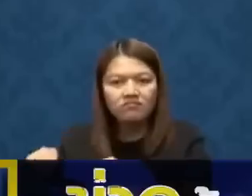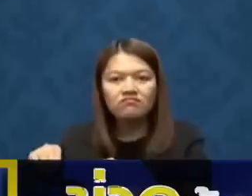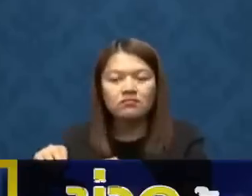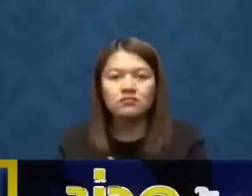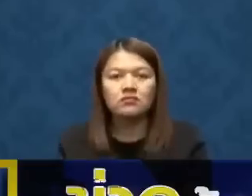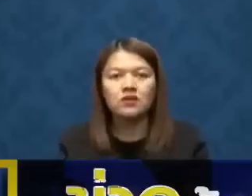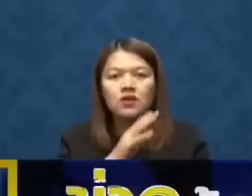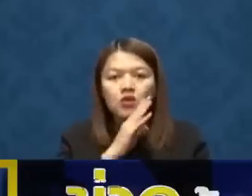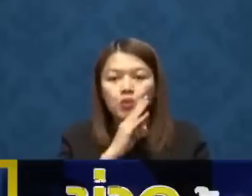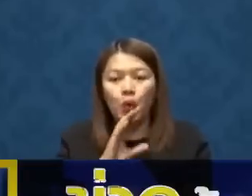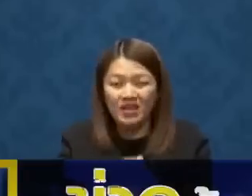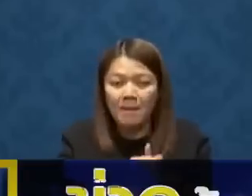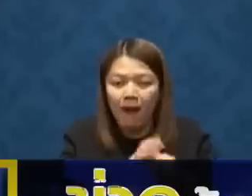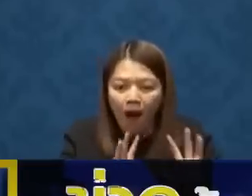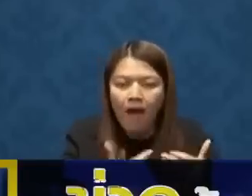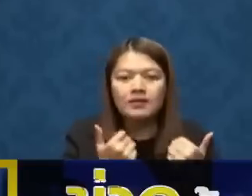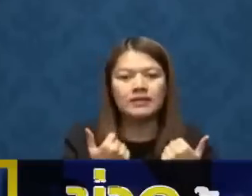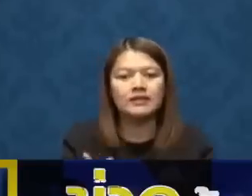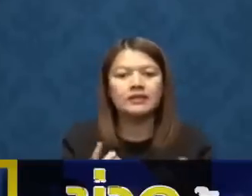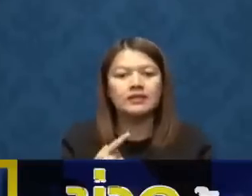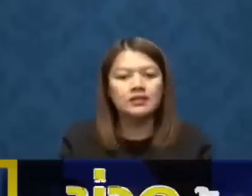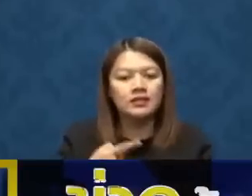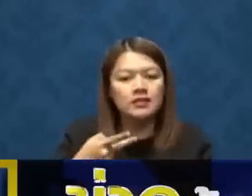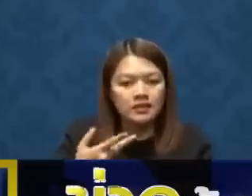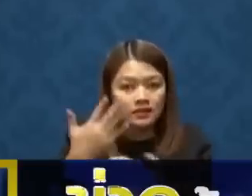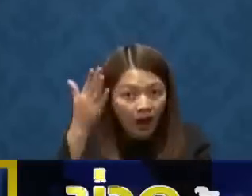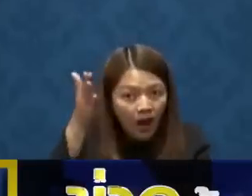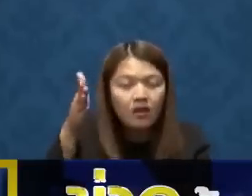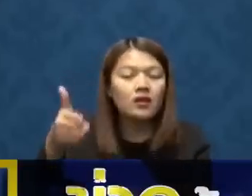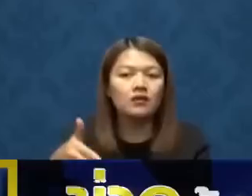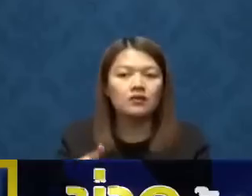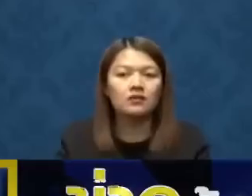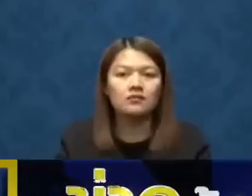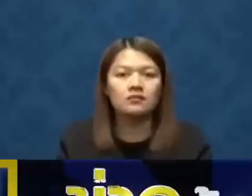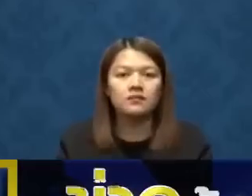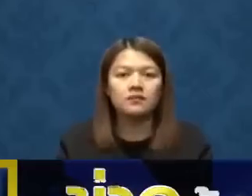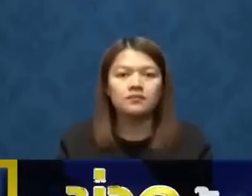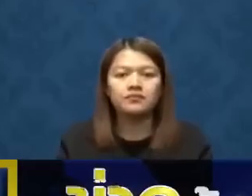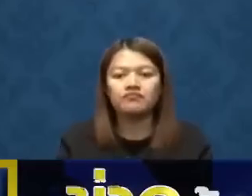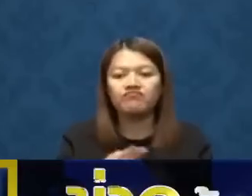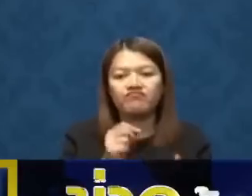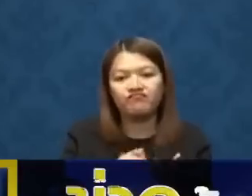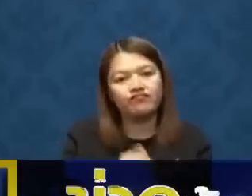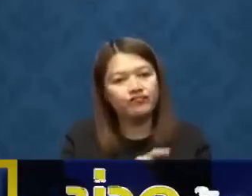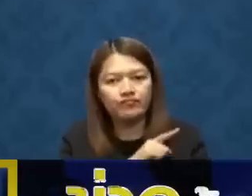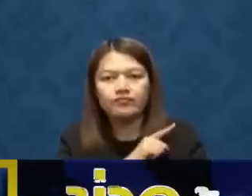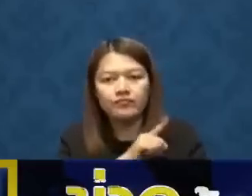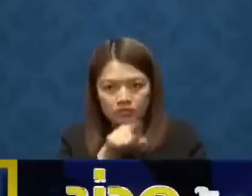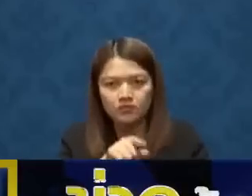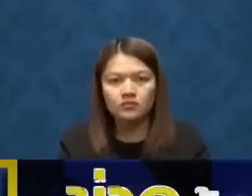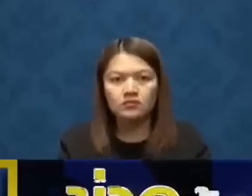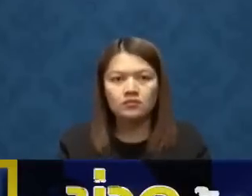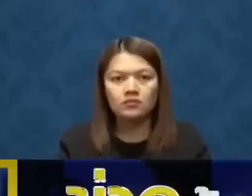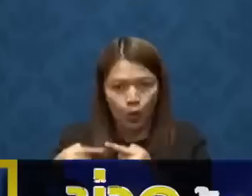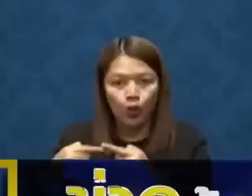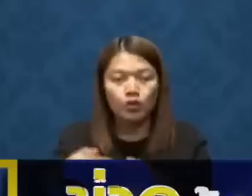แล้วว่าหากเราร่วมกันลงมติคว่ำร่างดังกล่าวเป็นสิ่งที่ไม่ควรยื่นไปตีความที่ศาลเพราะเท่ากับว่